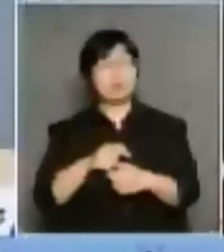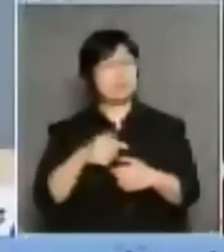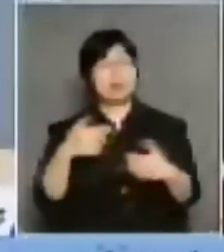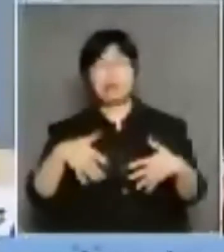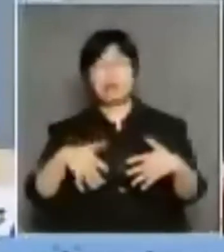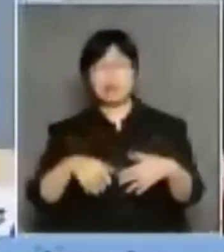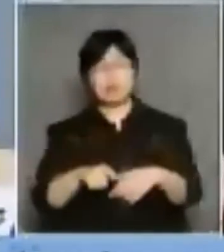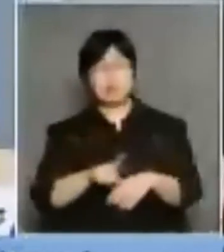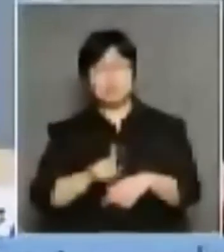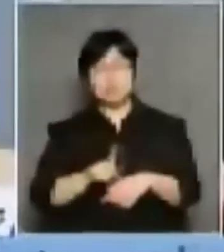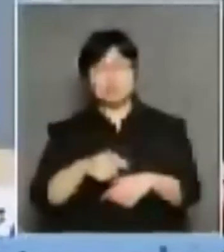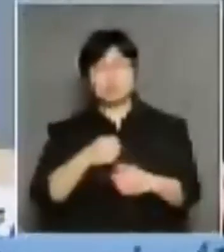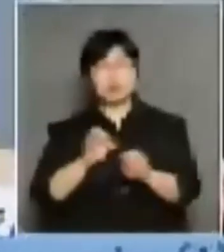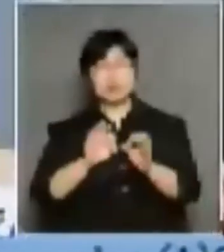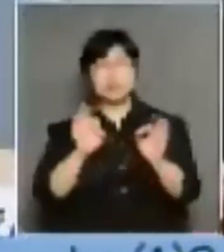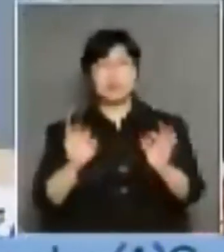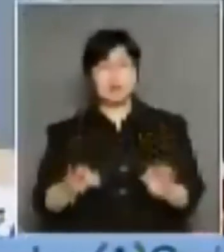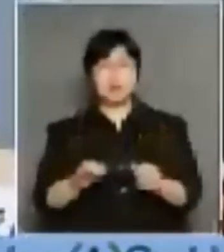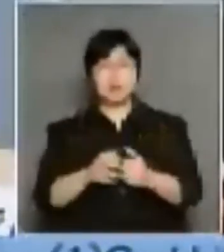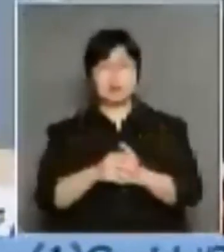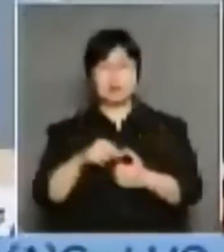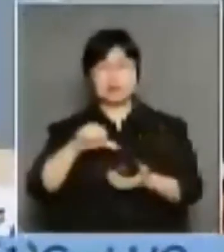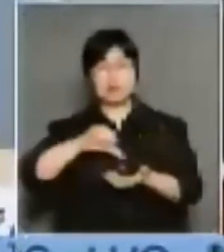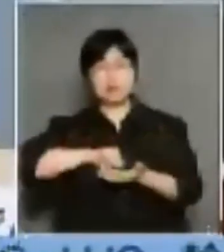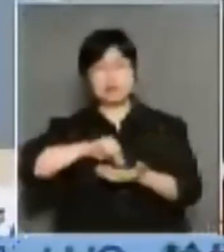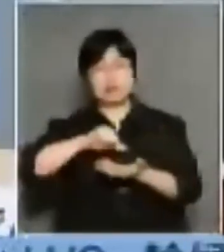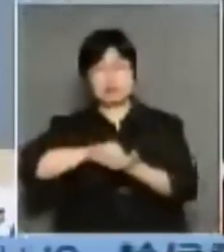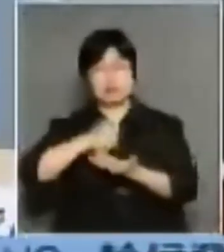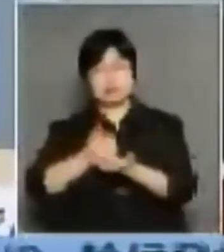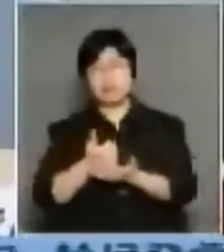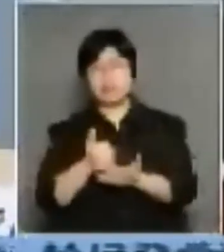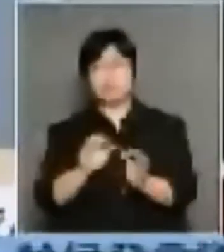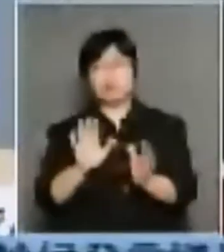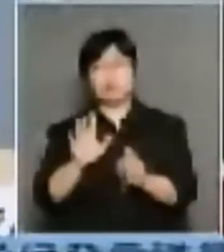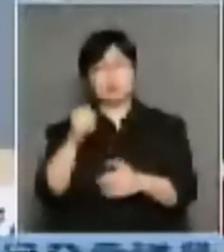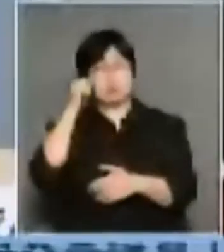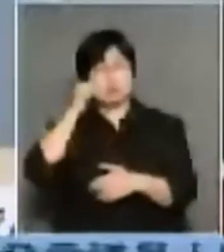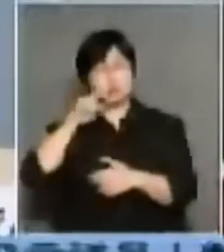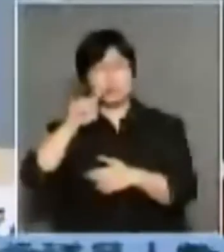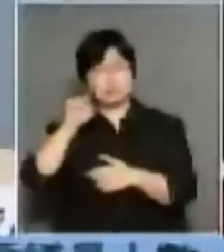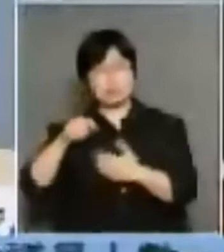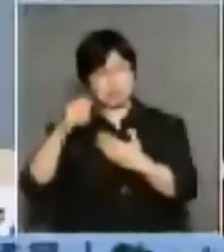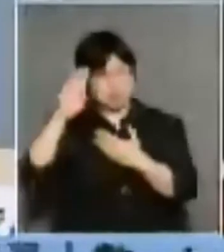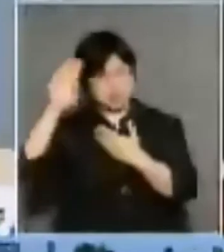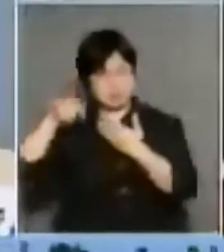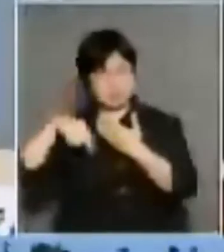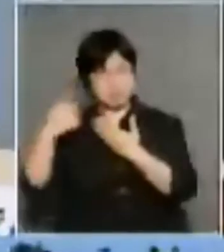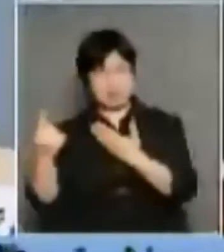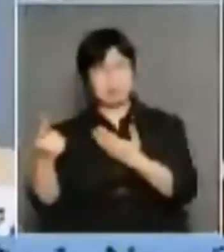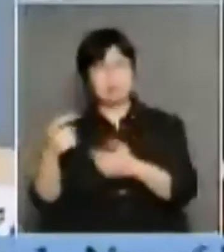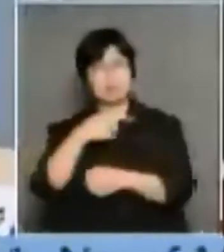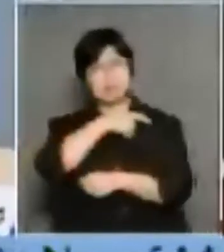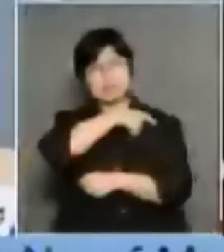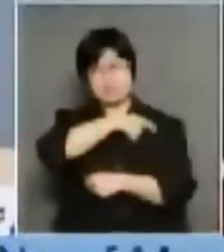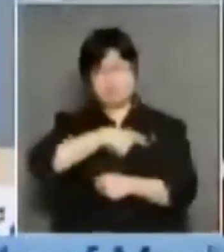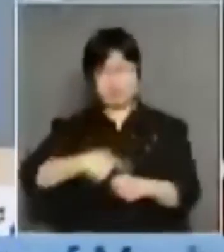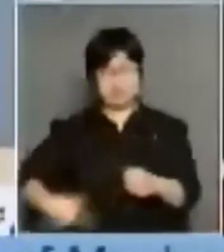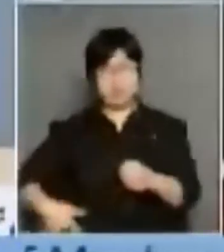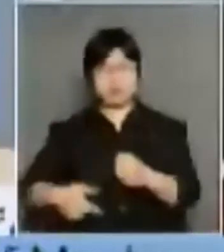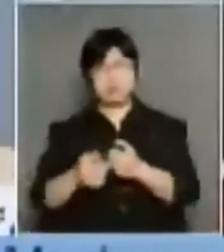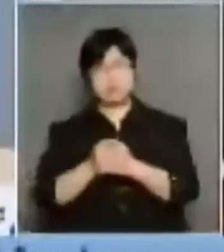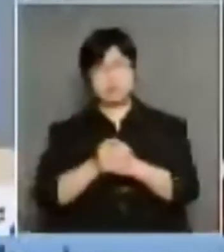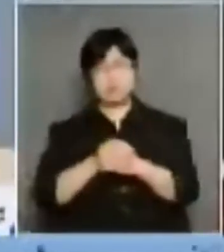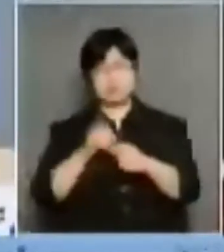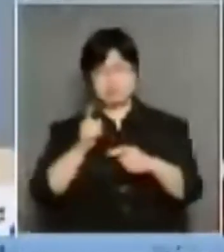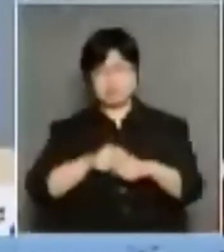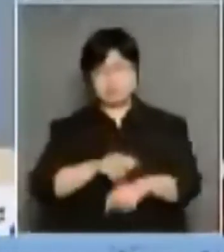說喂沒問題，不是輸贏，現在長者有問題，我希望其他的議員去真的捲起